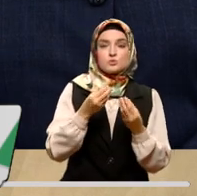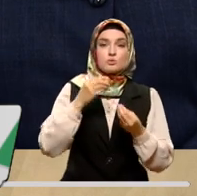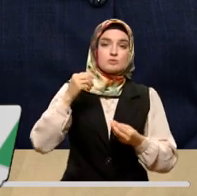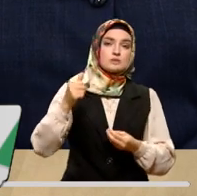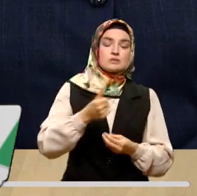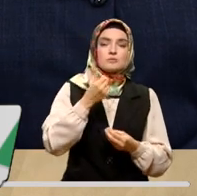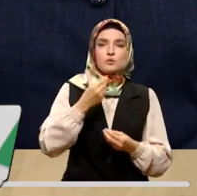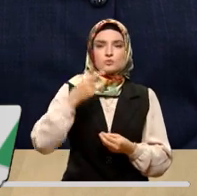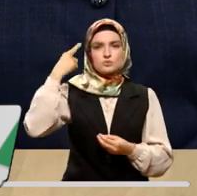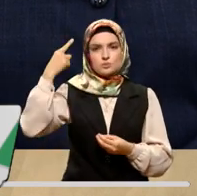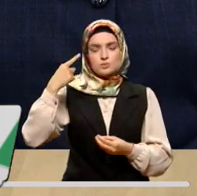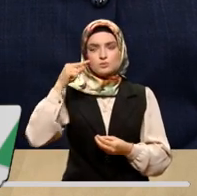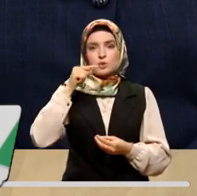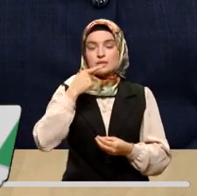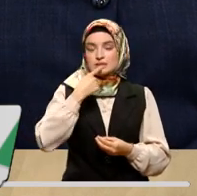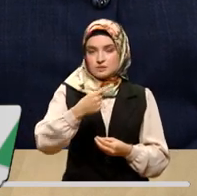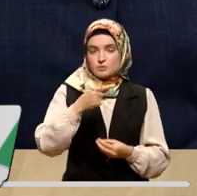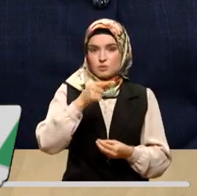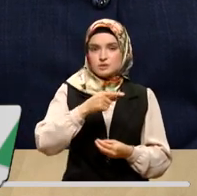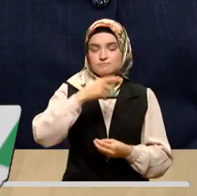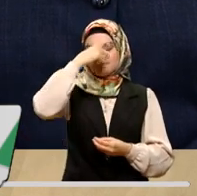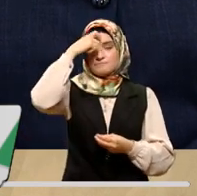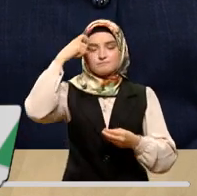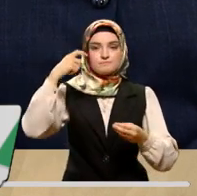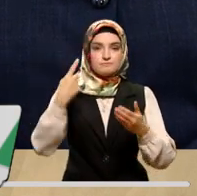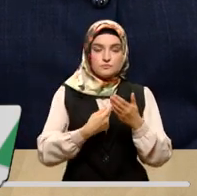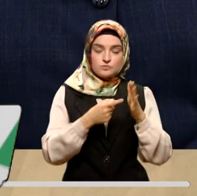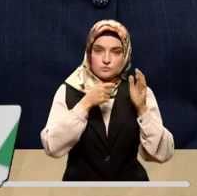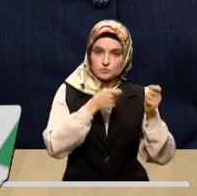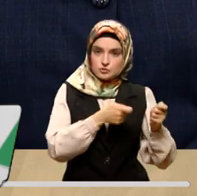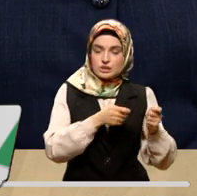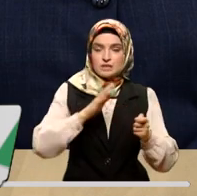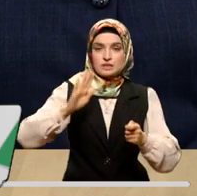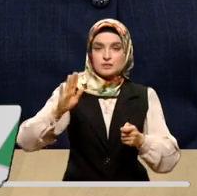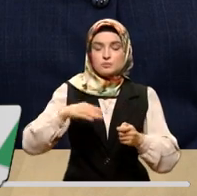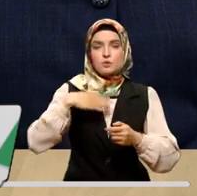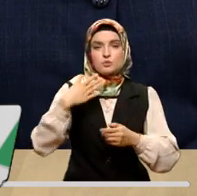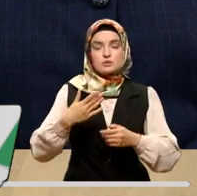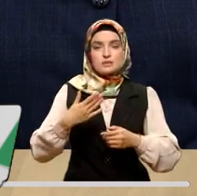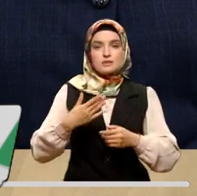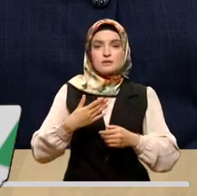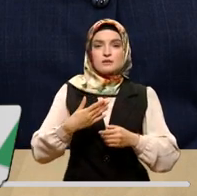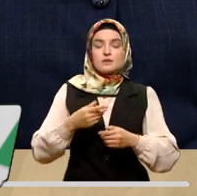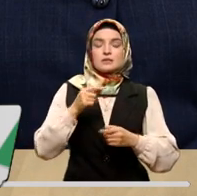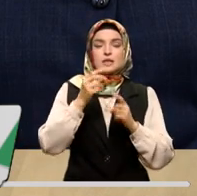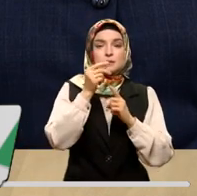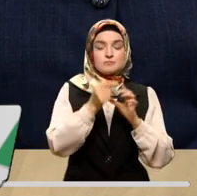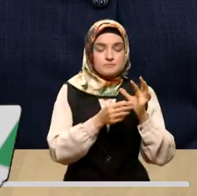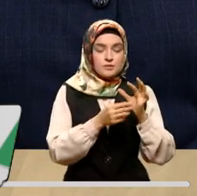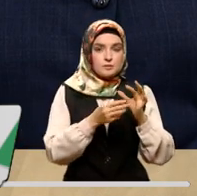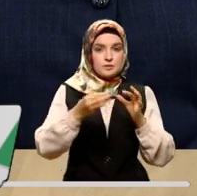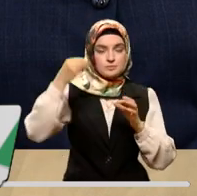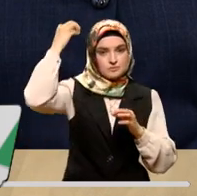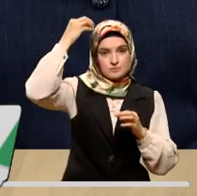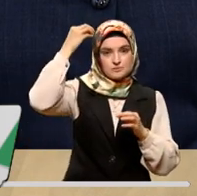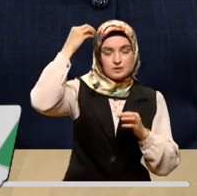düşünüyorum. Kesinlikle. Bakın ben dediğim gibi o yaz Kur'an kurslarına da gittim. Akabinde İmam Hatip Lisesi'nde okudum. Din eğitimi hani kendimce de hani elimden geldiğince